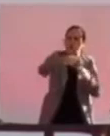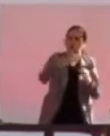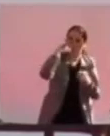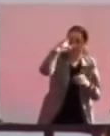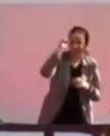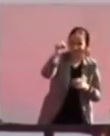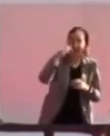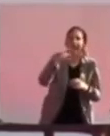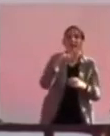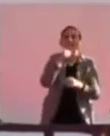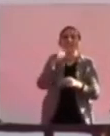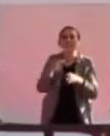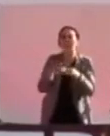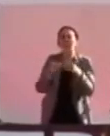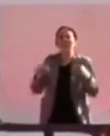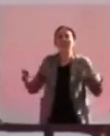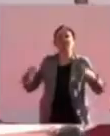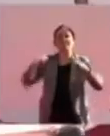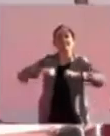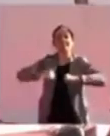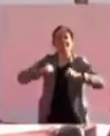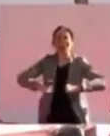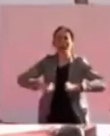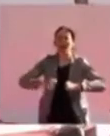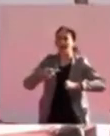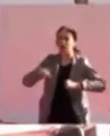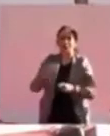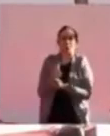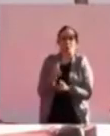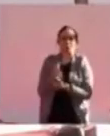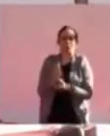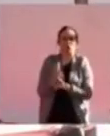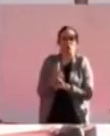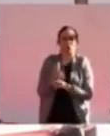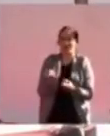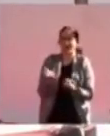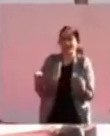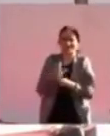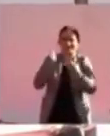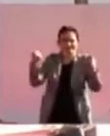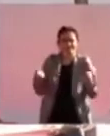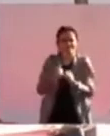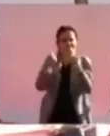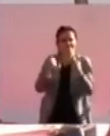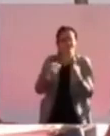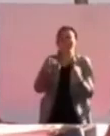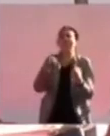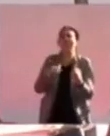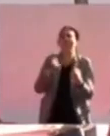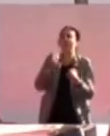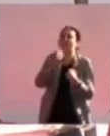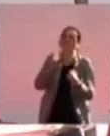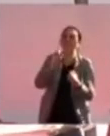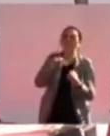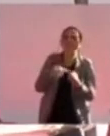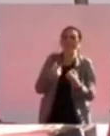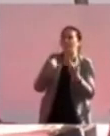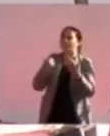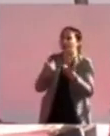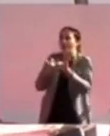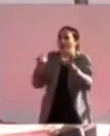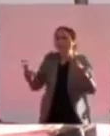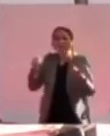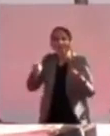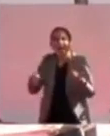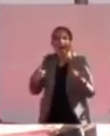professionisti sanitari che ci servono per costruire da zero una rete territoriale per la salute mentale per potenziare esponenzialmente